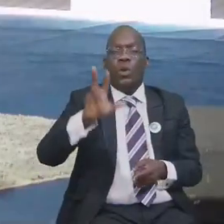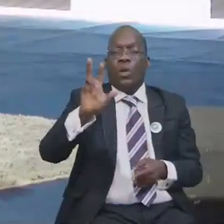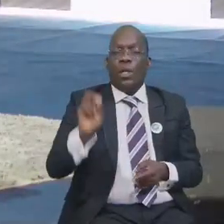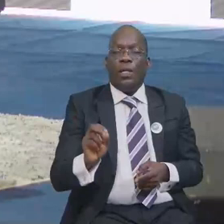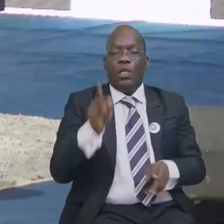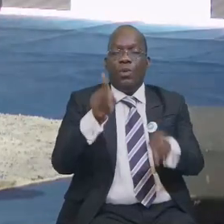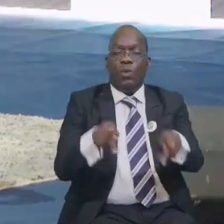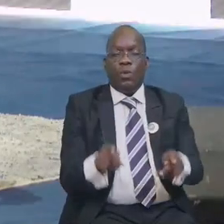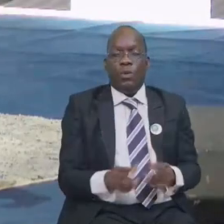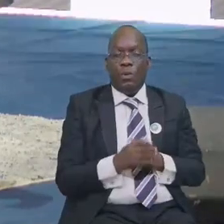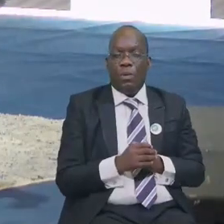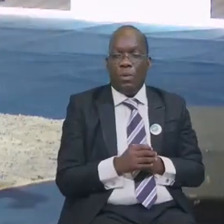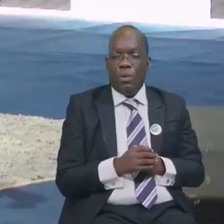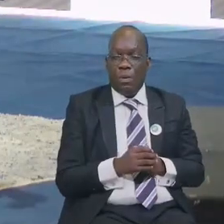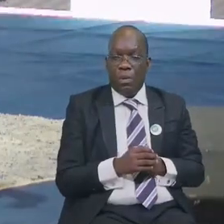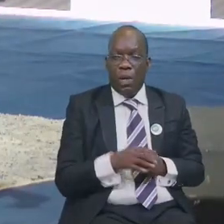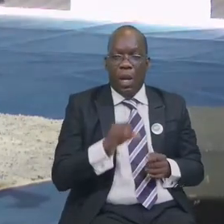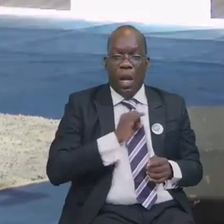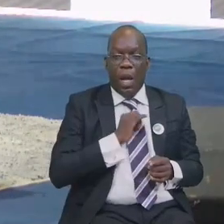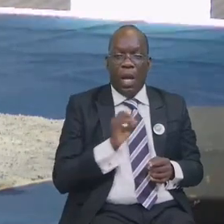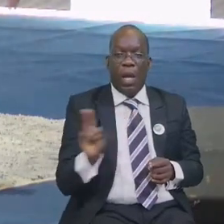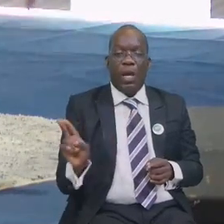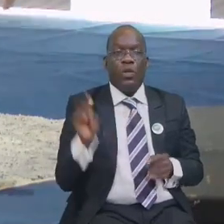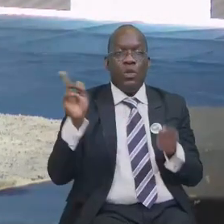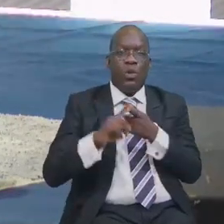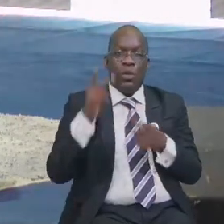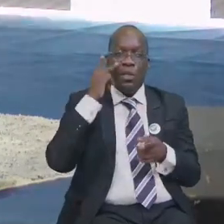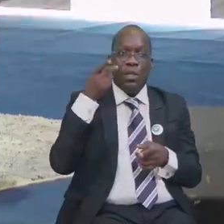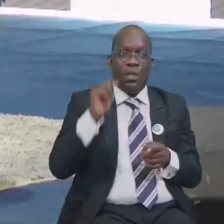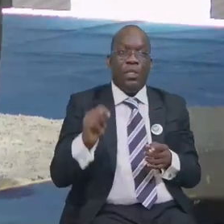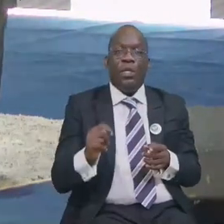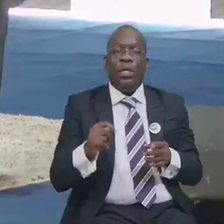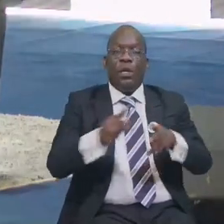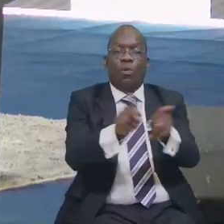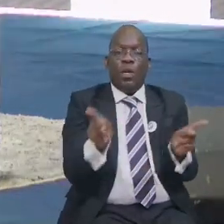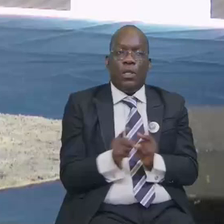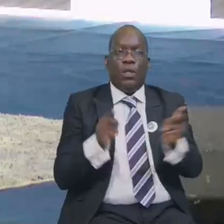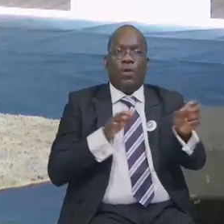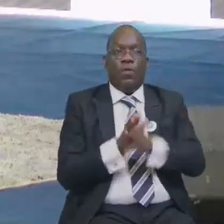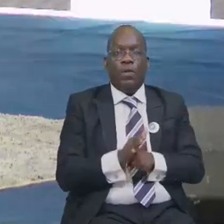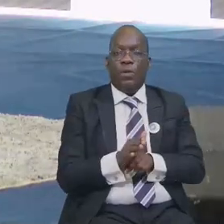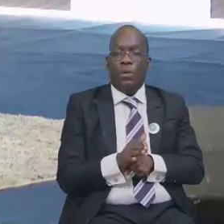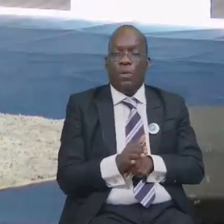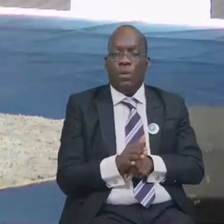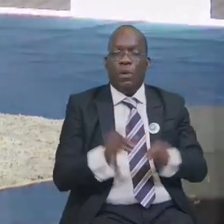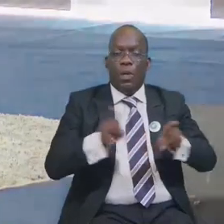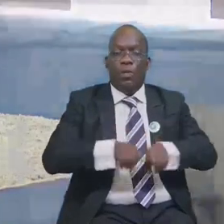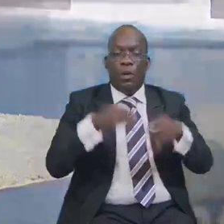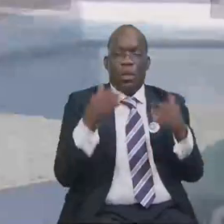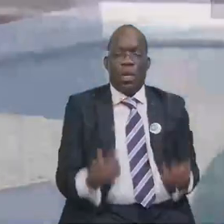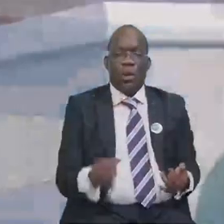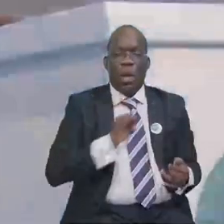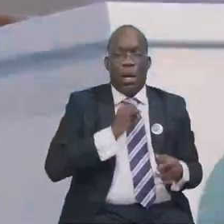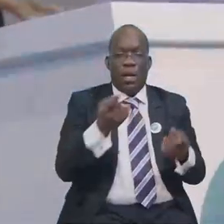30 personnes. Je voyais le hall rempli. Maintenant, j'étais revenu et j'avais